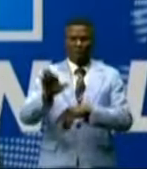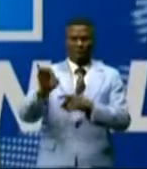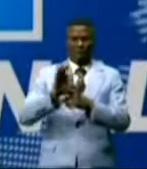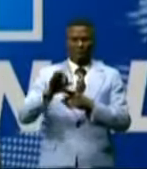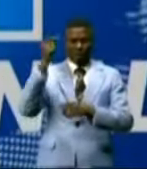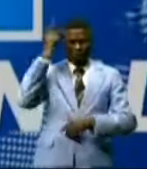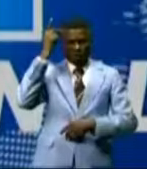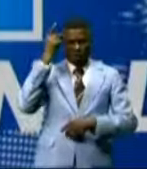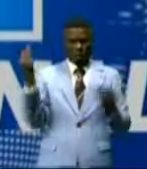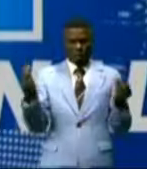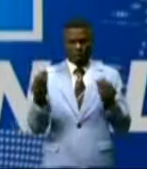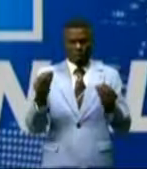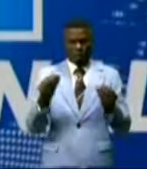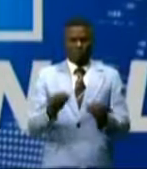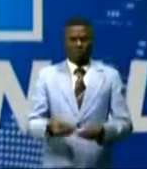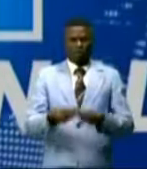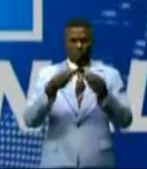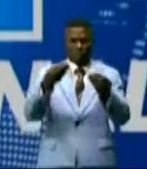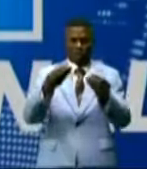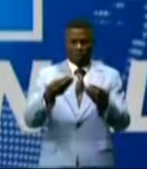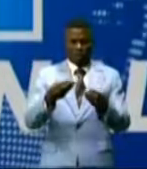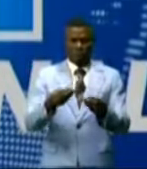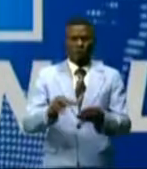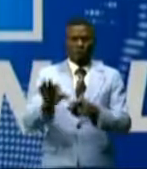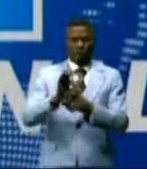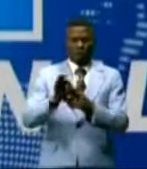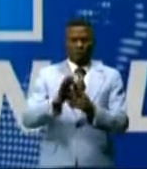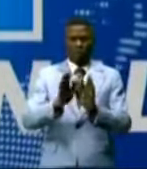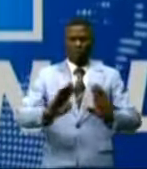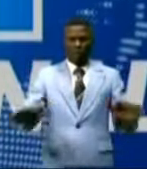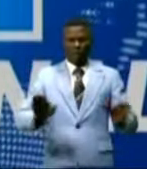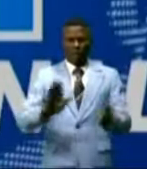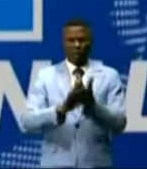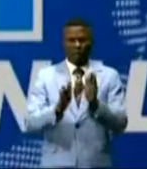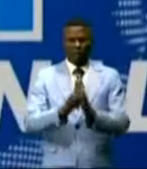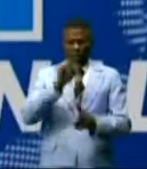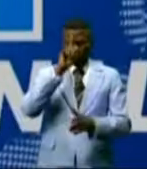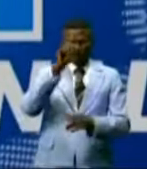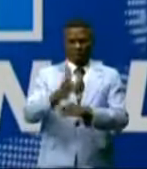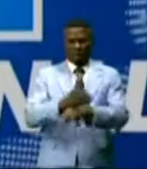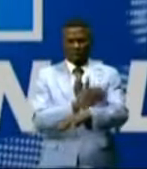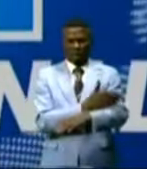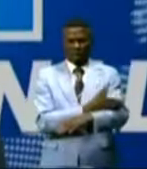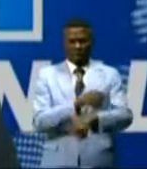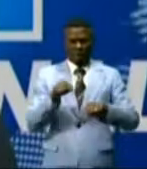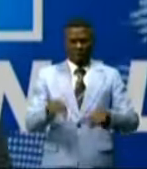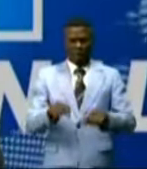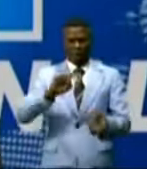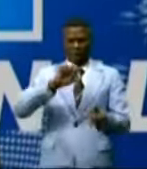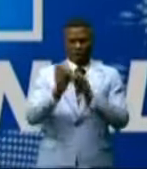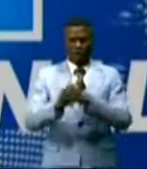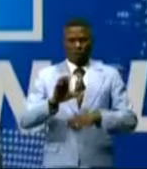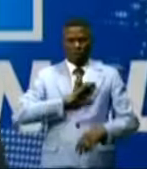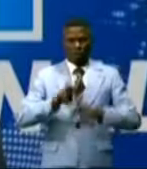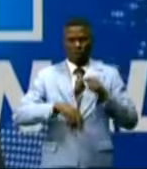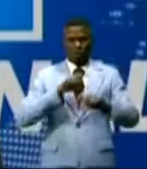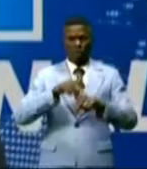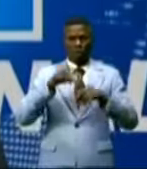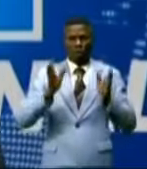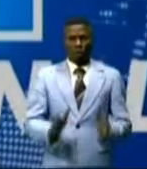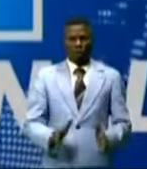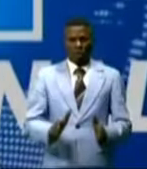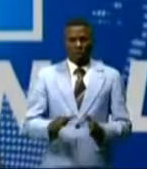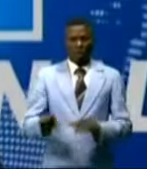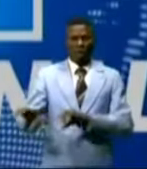Kinshasa. Question de les mettre à jour face aux exigences de l'heure dans la logique de la réforme de la police nationale congolaise.